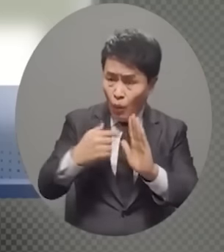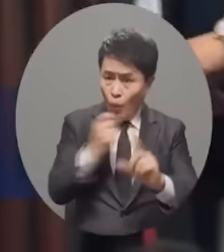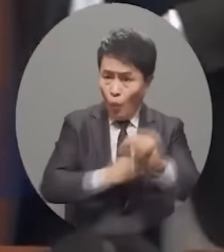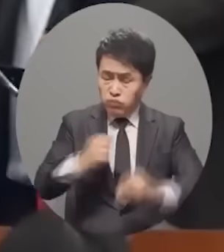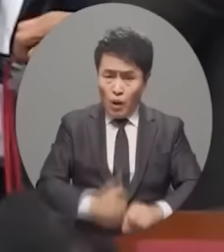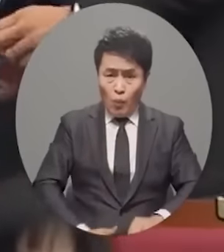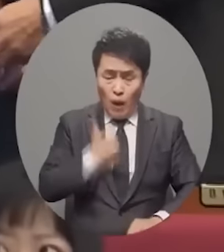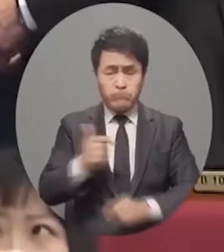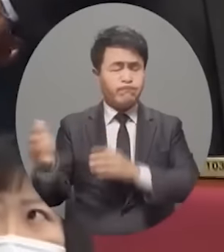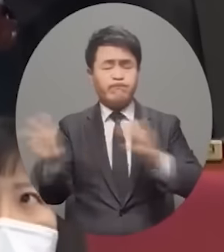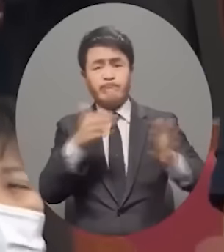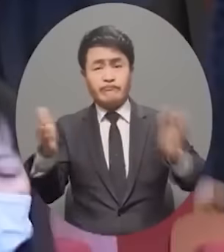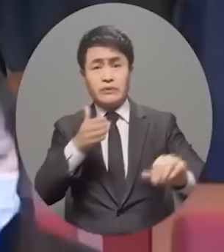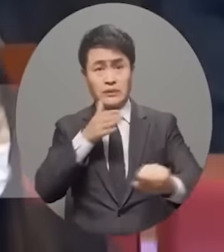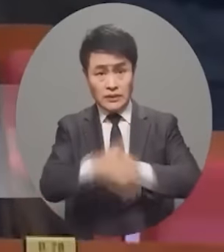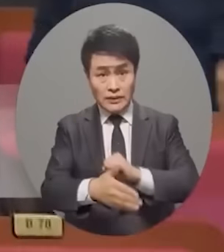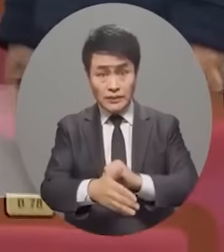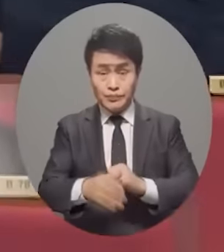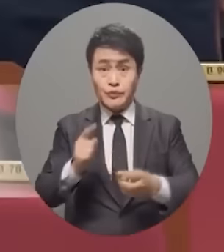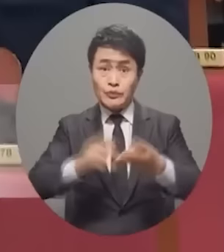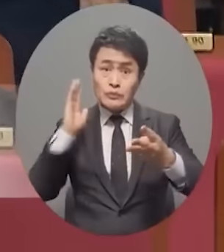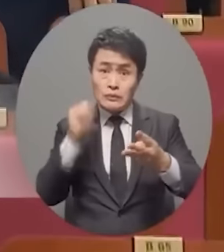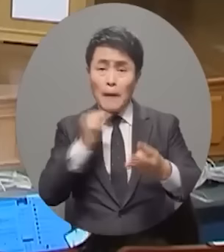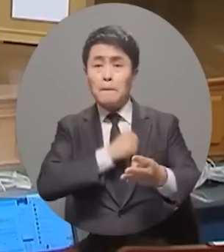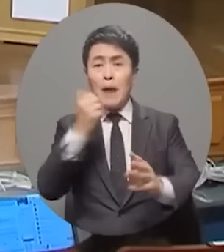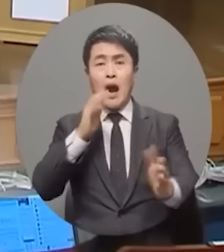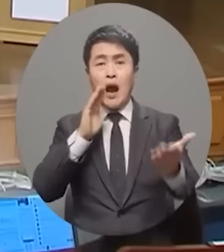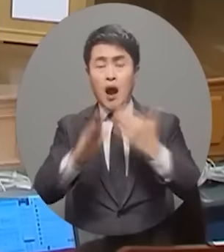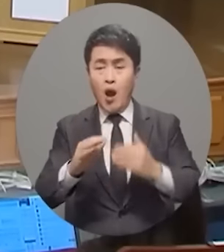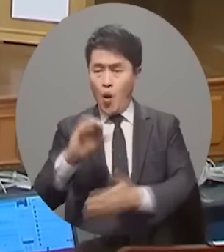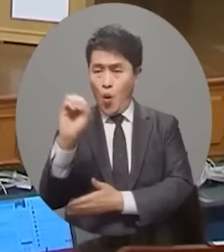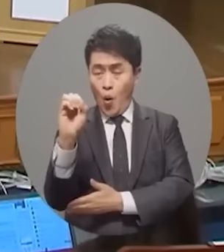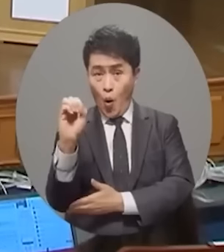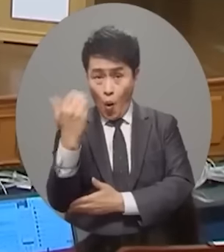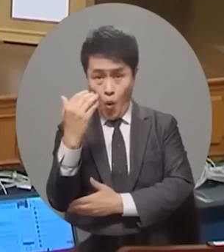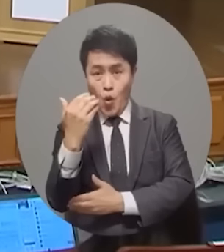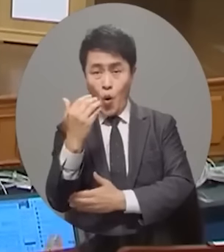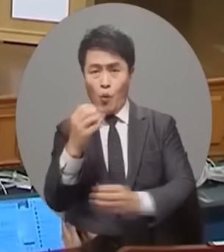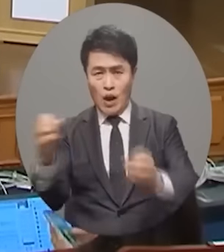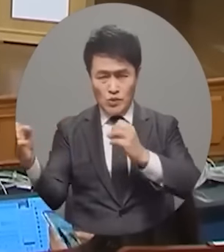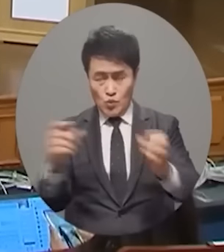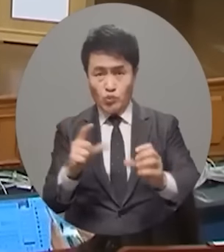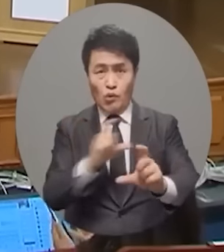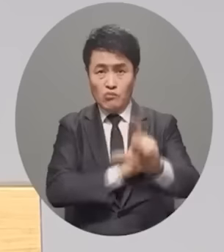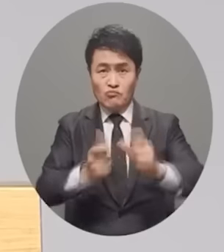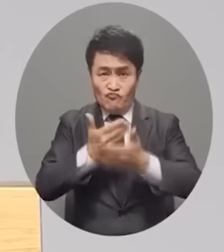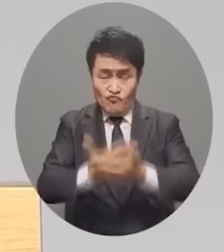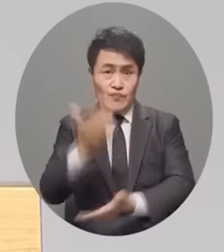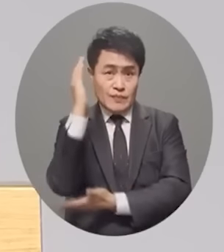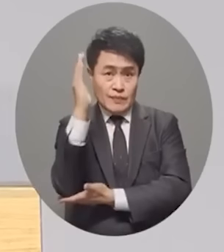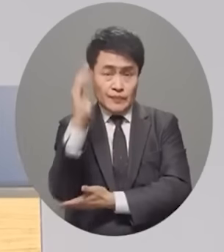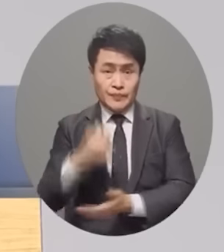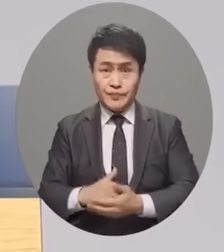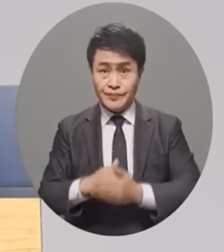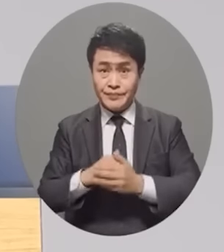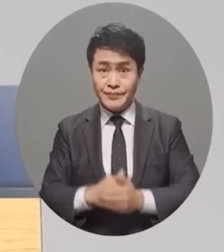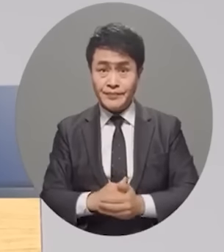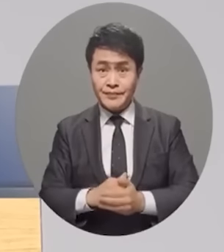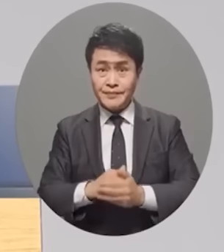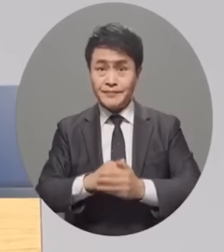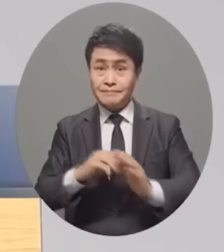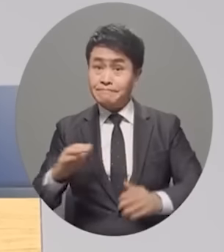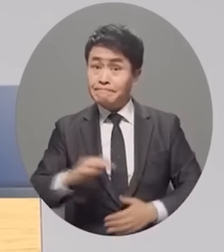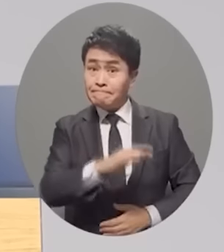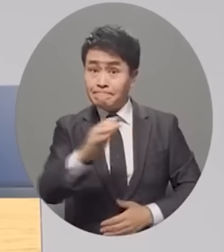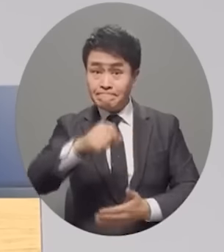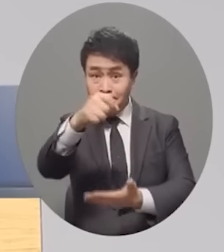버리는데. 윤 대통령은 당선 직후 언론과의 소통을 강조했습니다. 우리